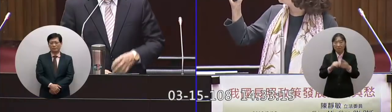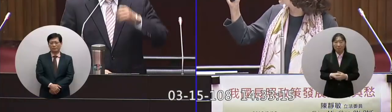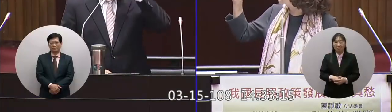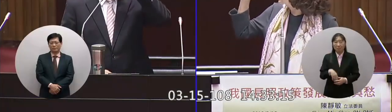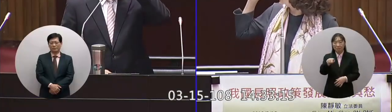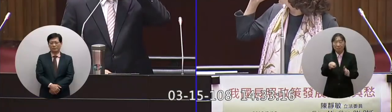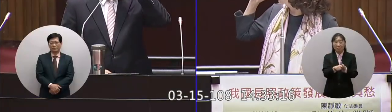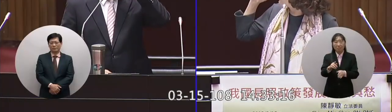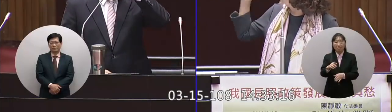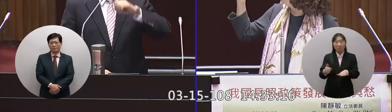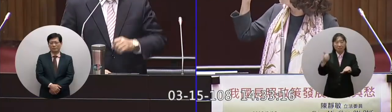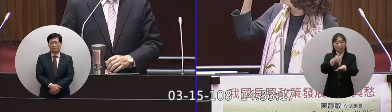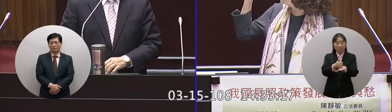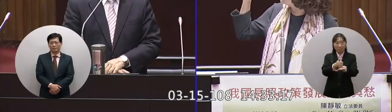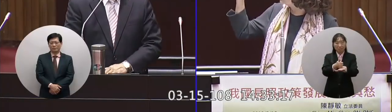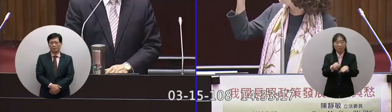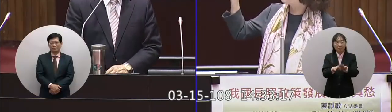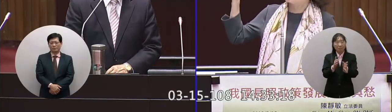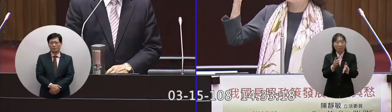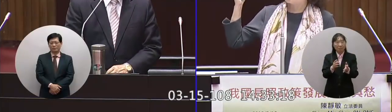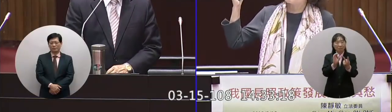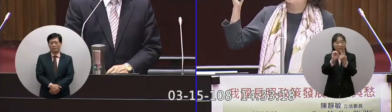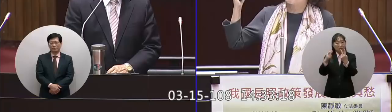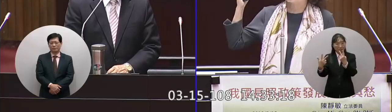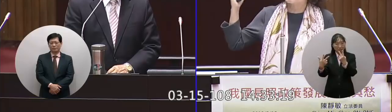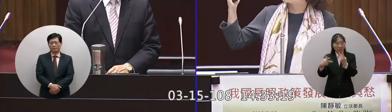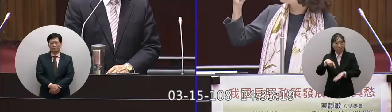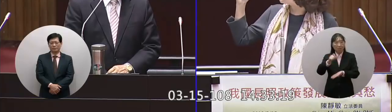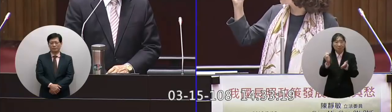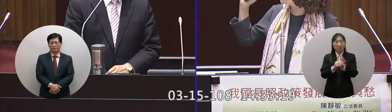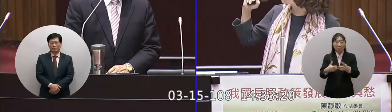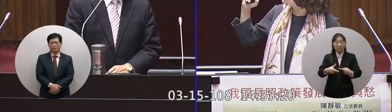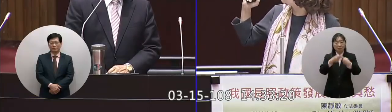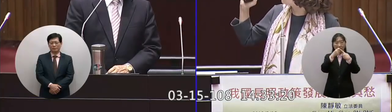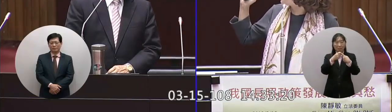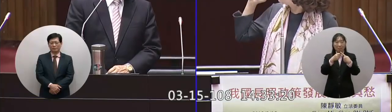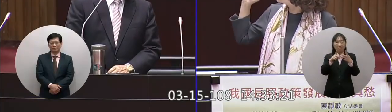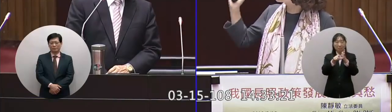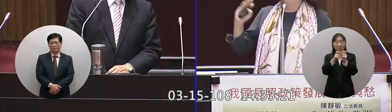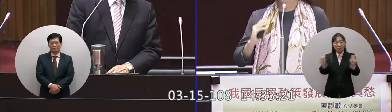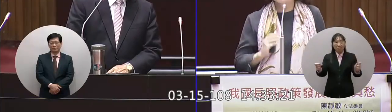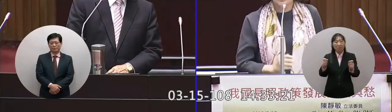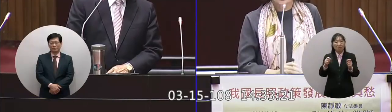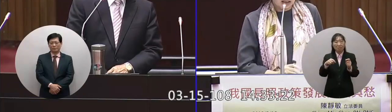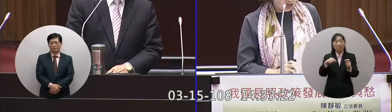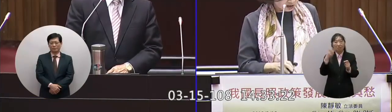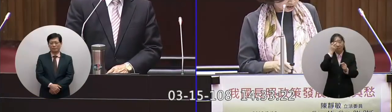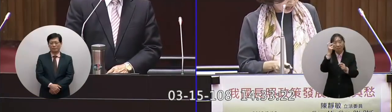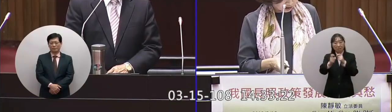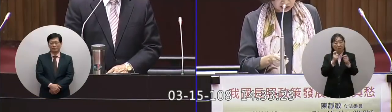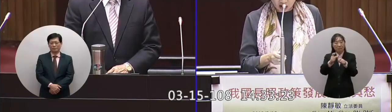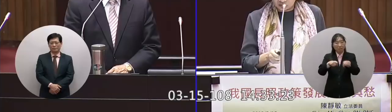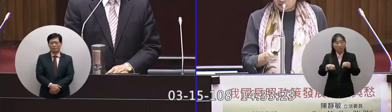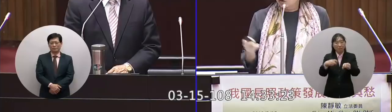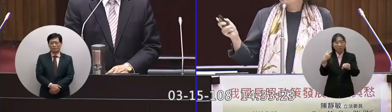是我们执政，然后2007年我们提到了第一版的长照10年计划，一直到现在提到